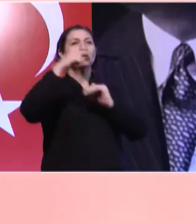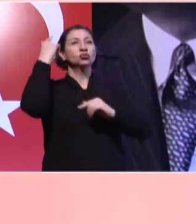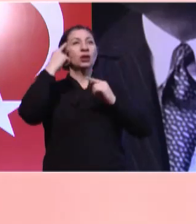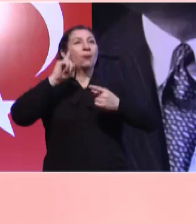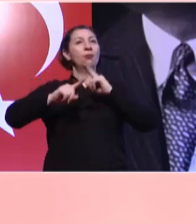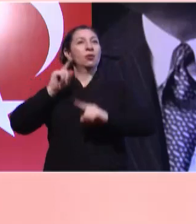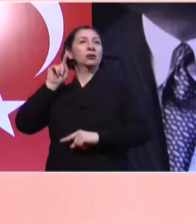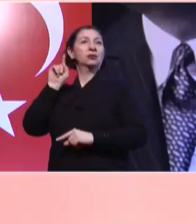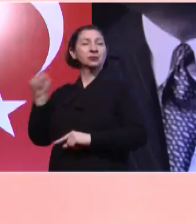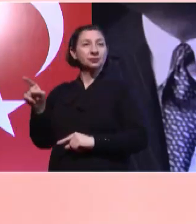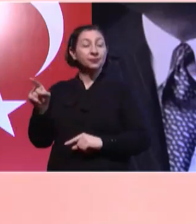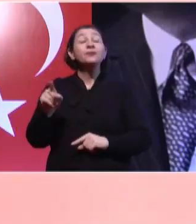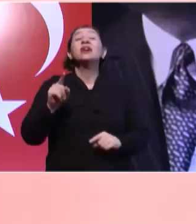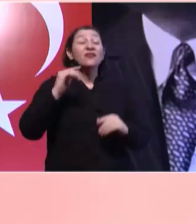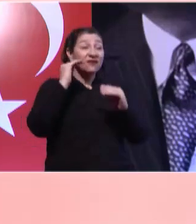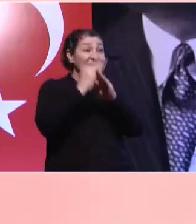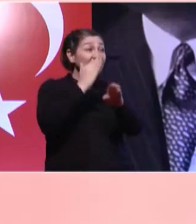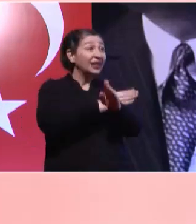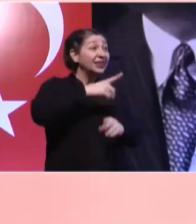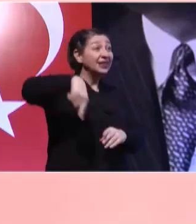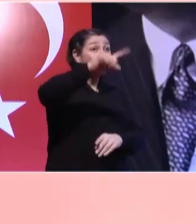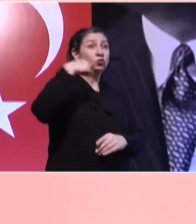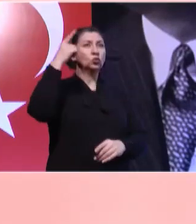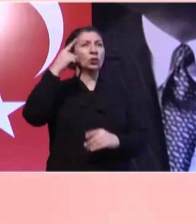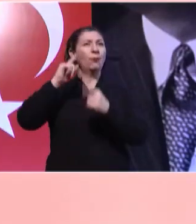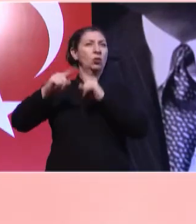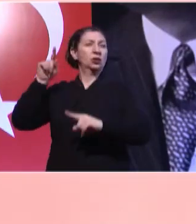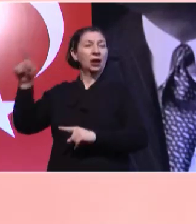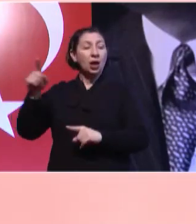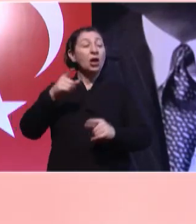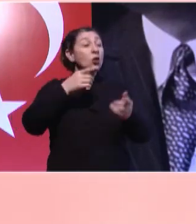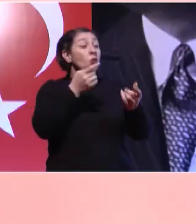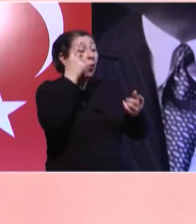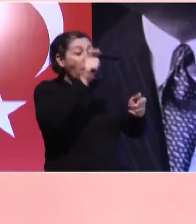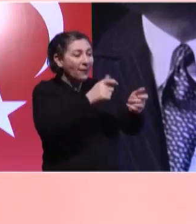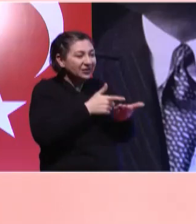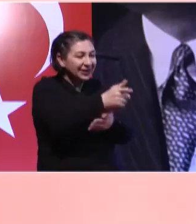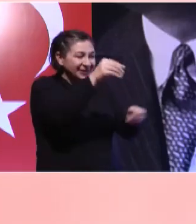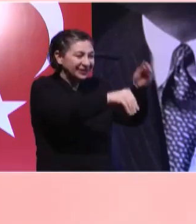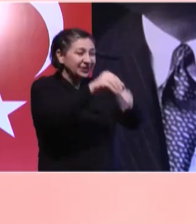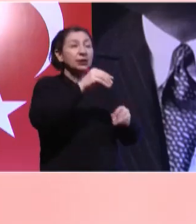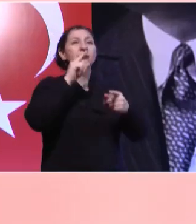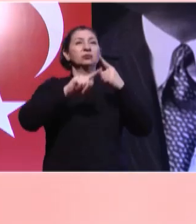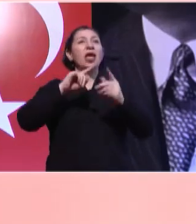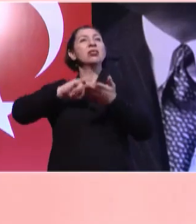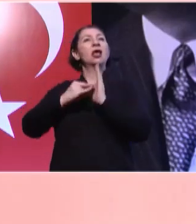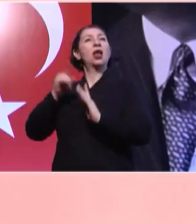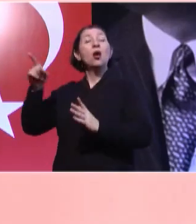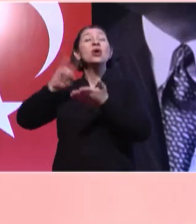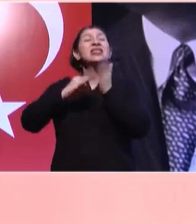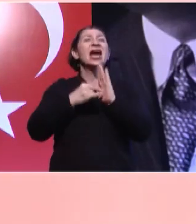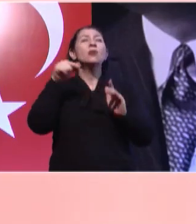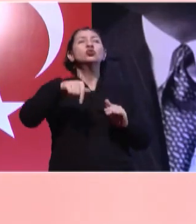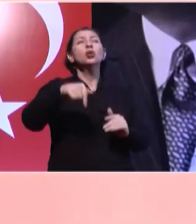irade. Vatandaşı düşünen siyasi irade. Üreticiyi düşünen siyasi irade. Bu irade şu anda Türkiye'de yok.